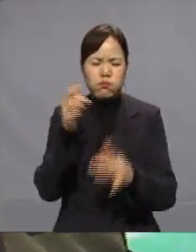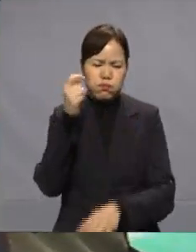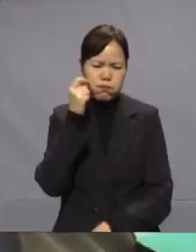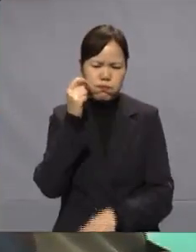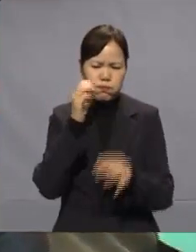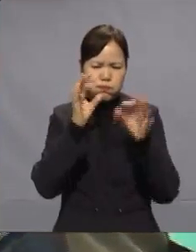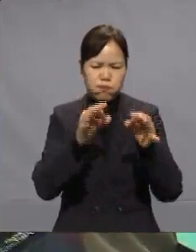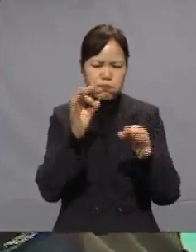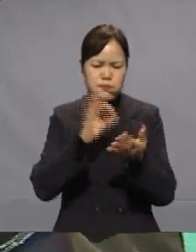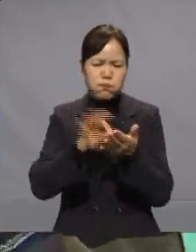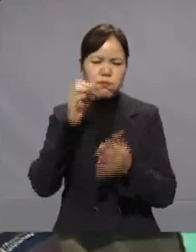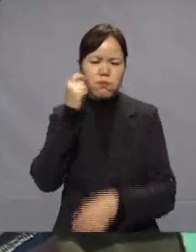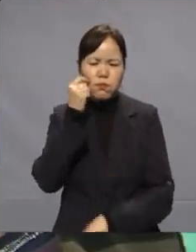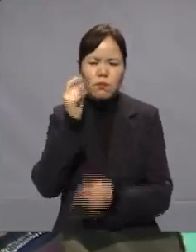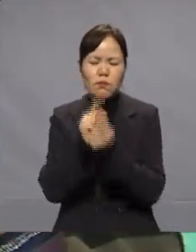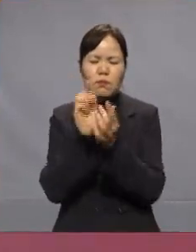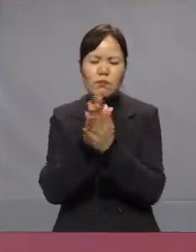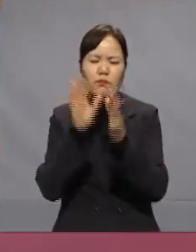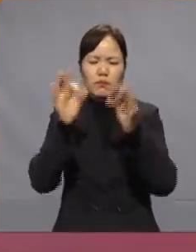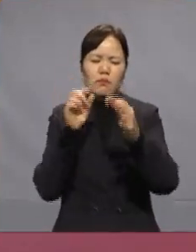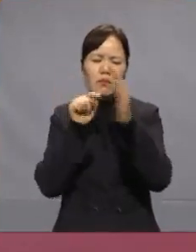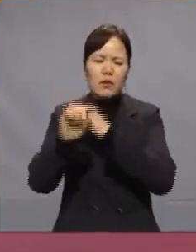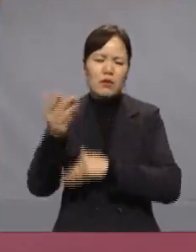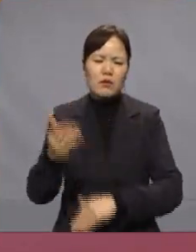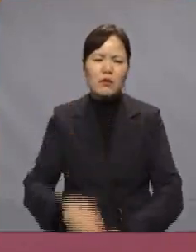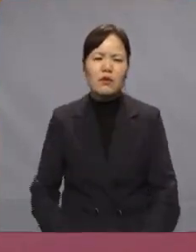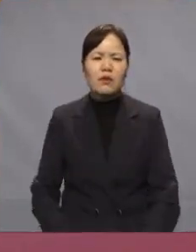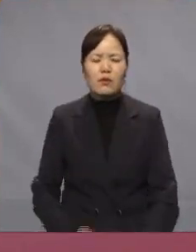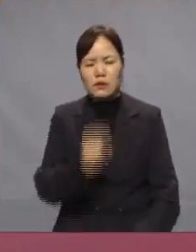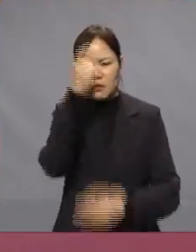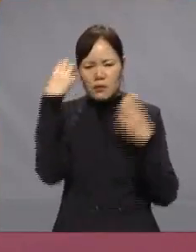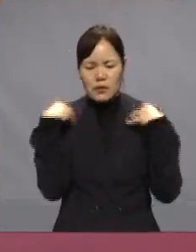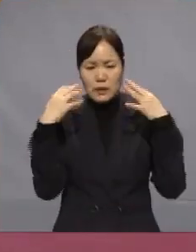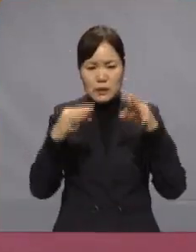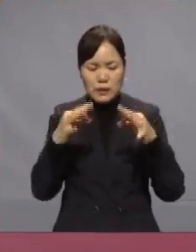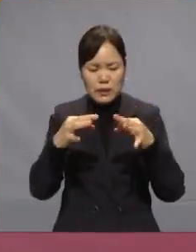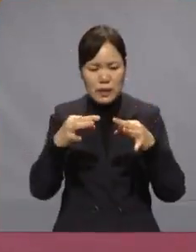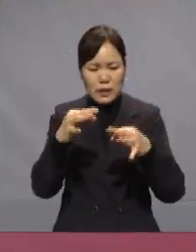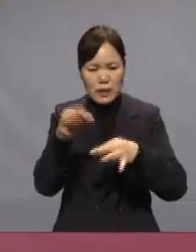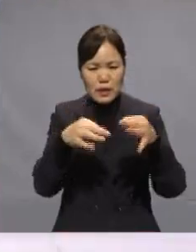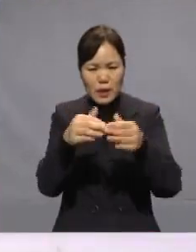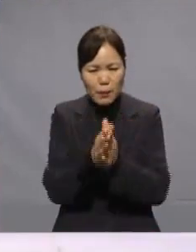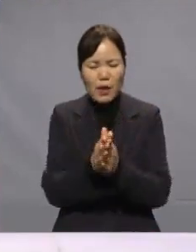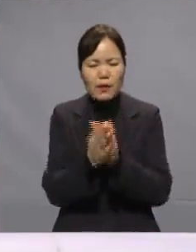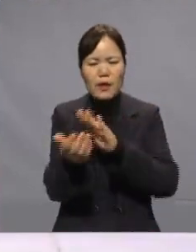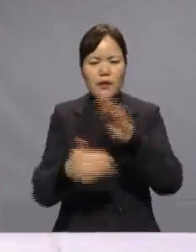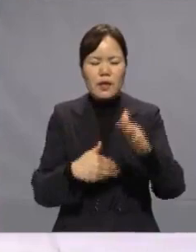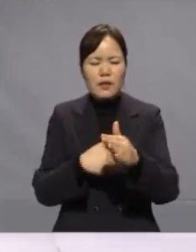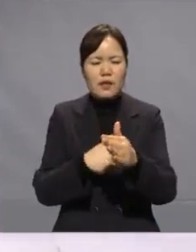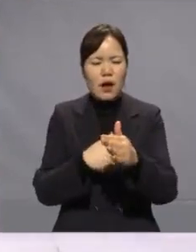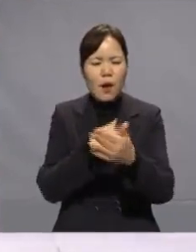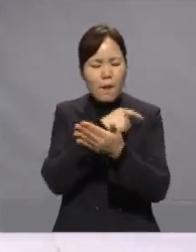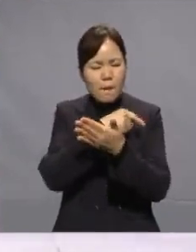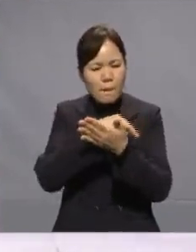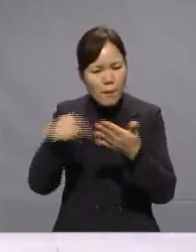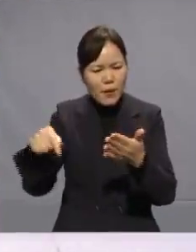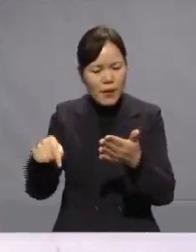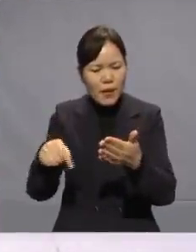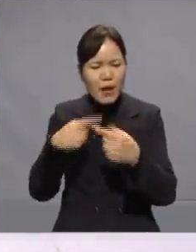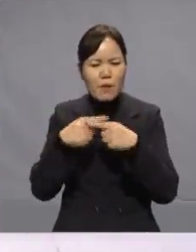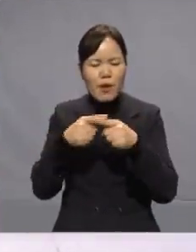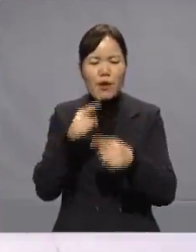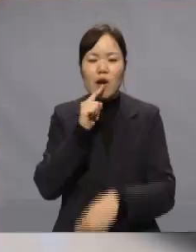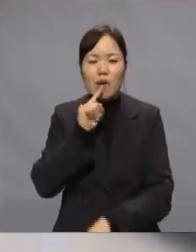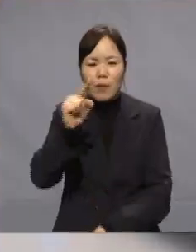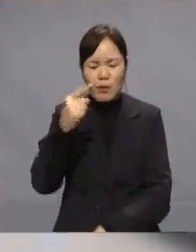민폐를 못하고 이걸 참고해서 해야 되니까 정부는 은행 점포를 폐쇄할 때 사전 영향 평가를 보고하도록 의무화하고